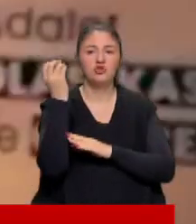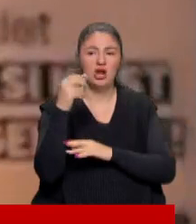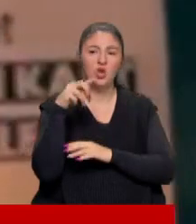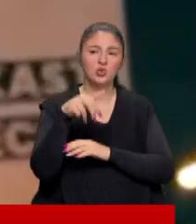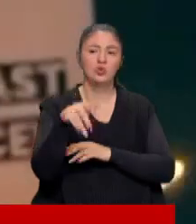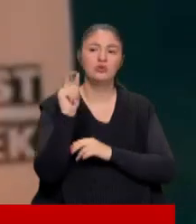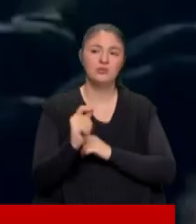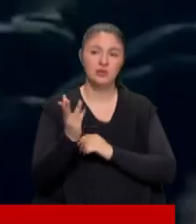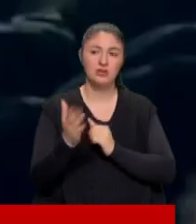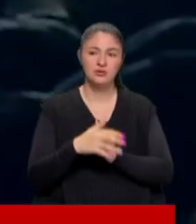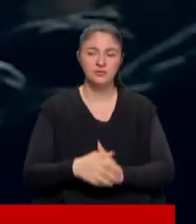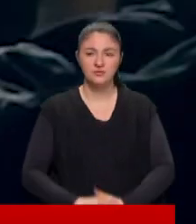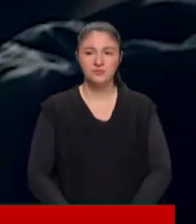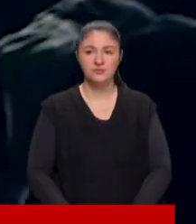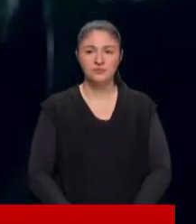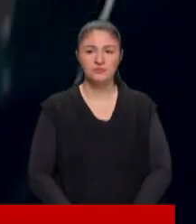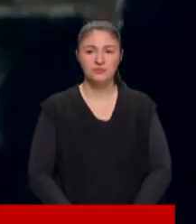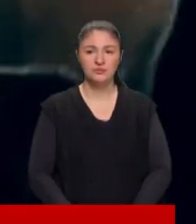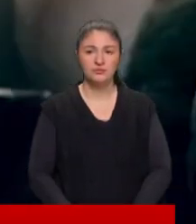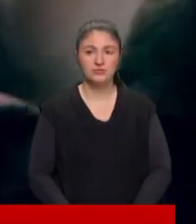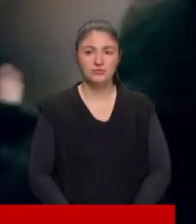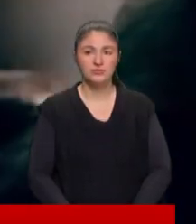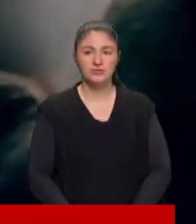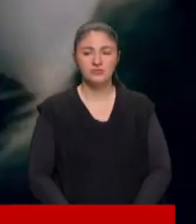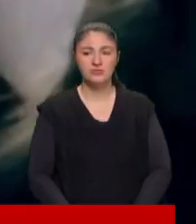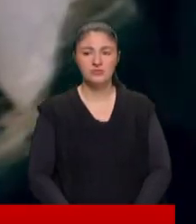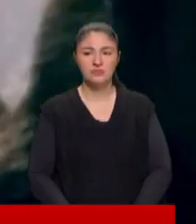meşalelerle yürüyüş düzenlediler. Yaralı kuşum.